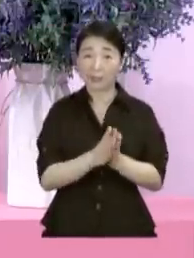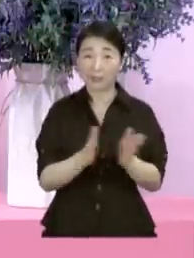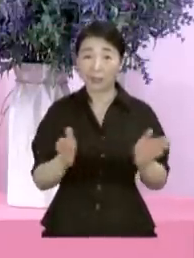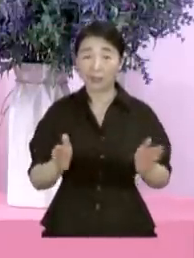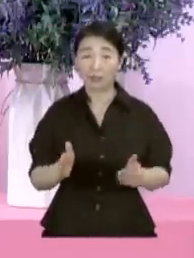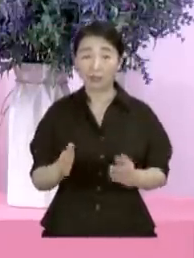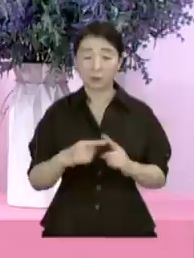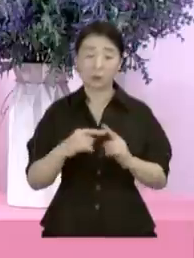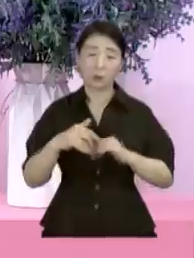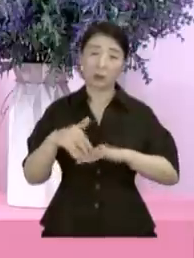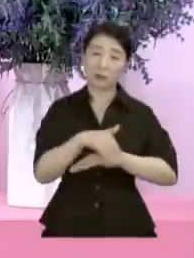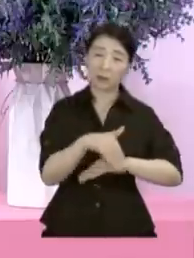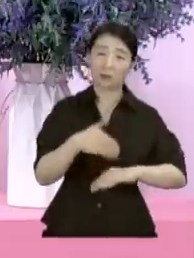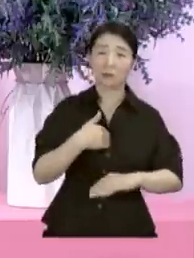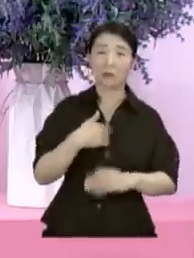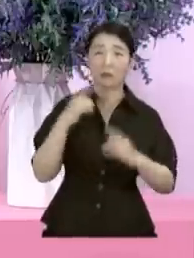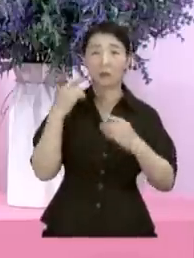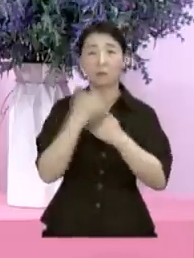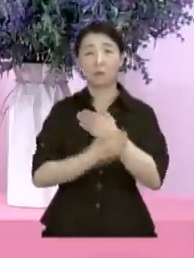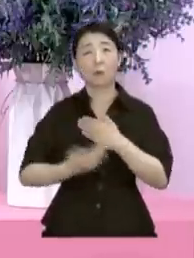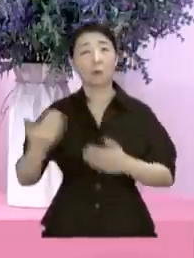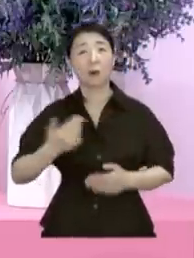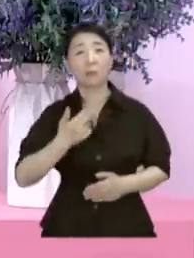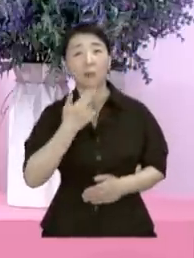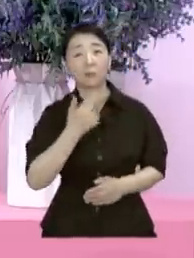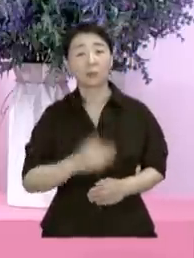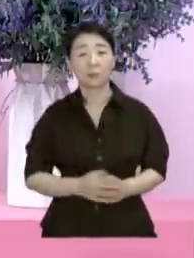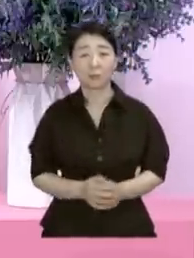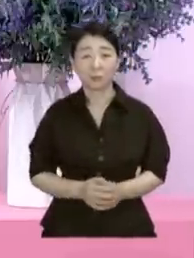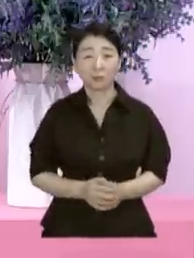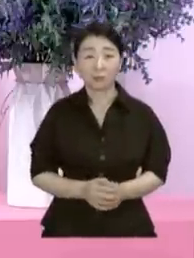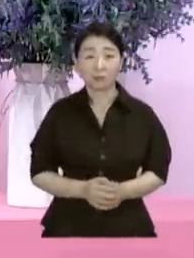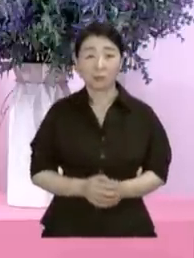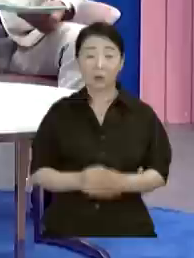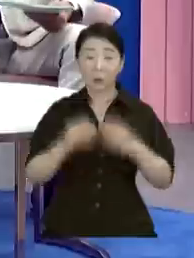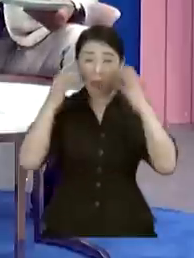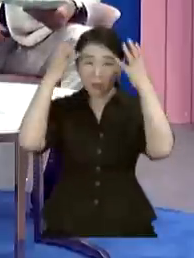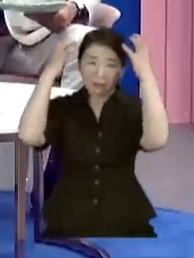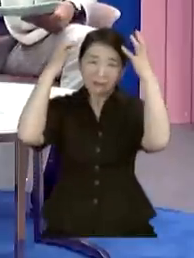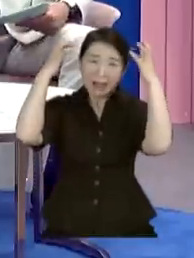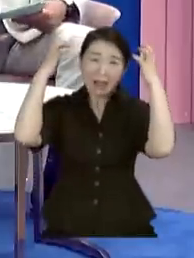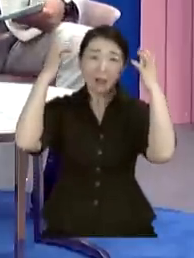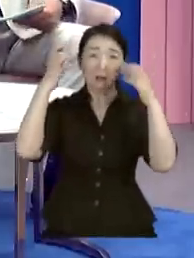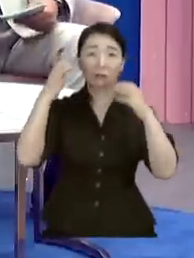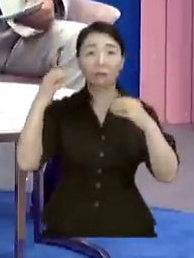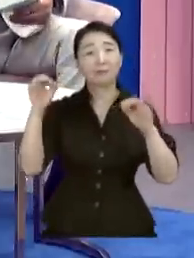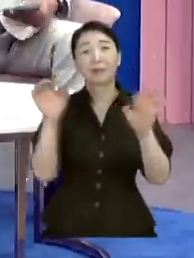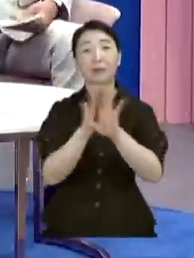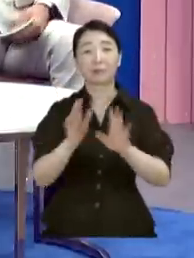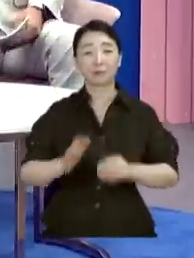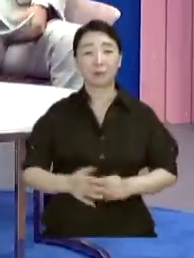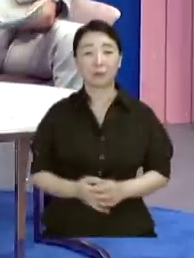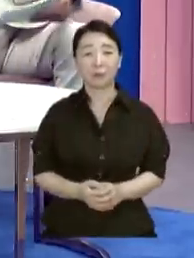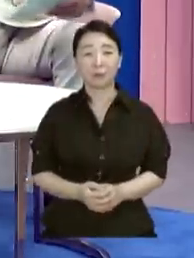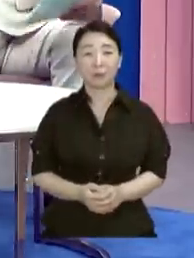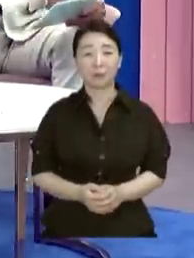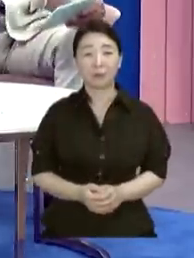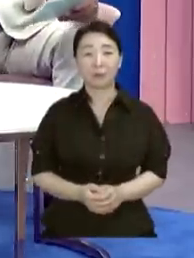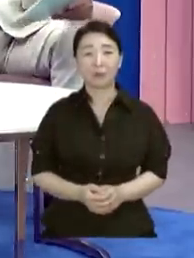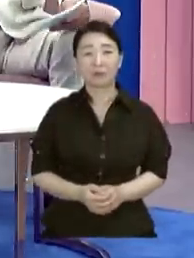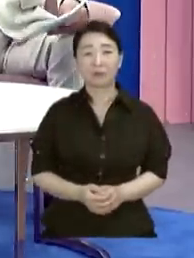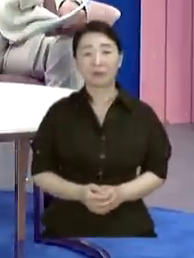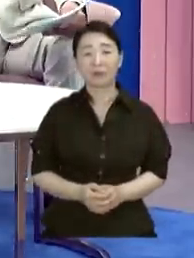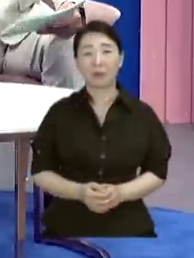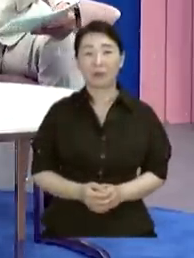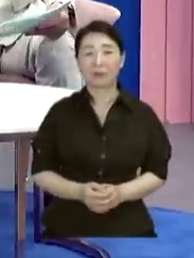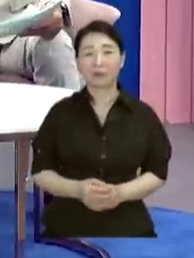교회를 다니면서부터 제가 아프지가 않은 거예요. 오. 부스럼. 예, 부스럼도 나선 거예요. 네네네. 그래서 부스럼보다 강하진